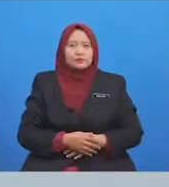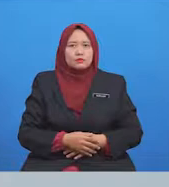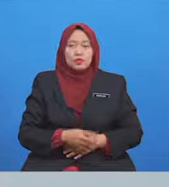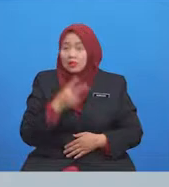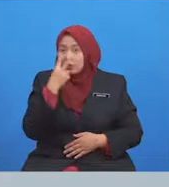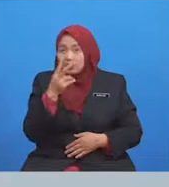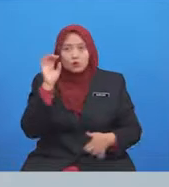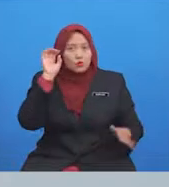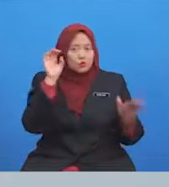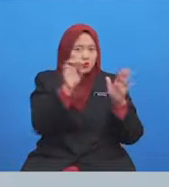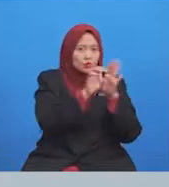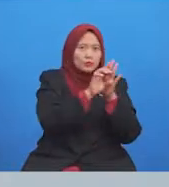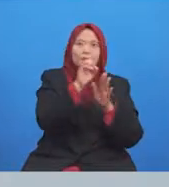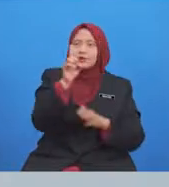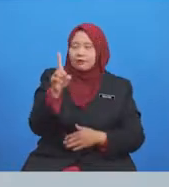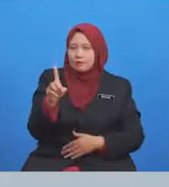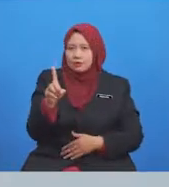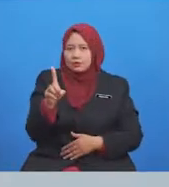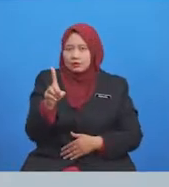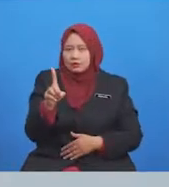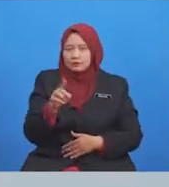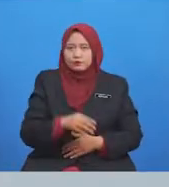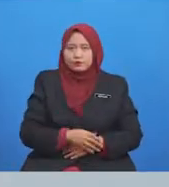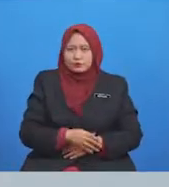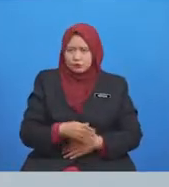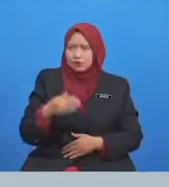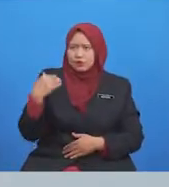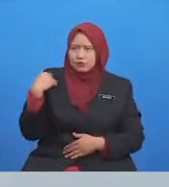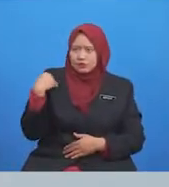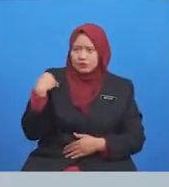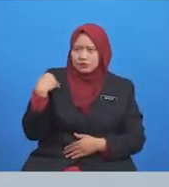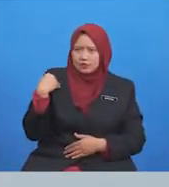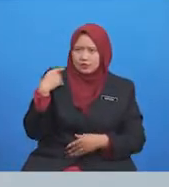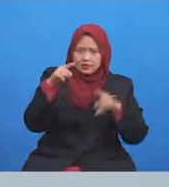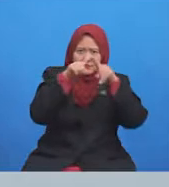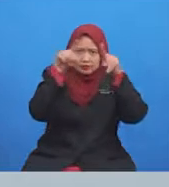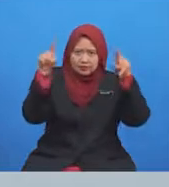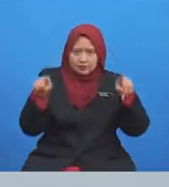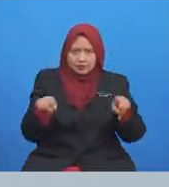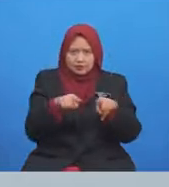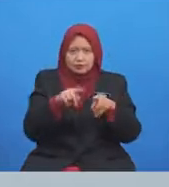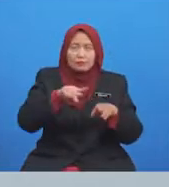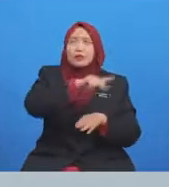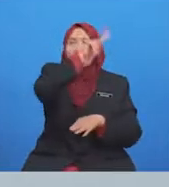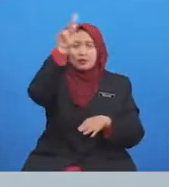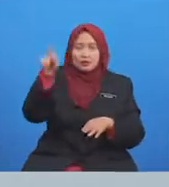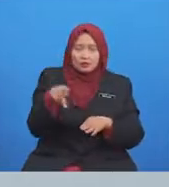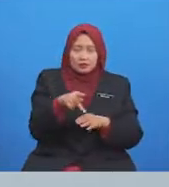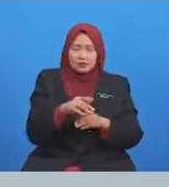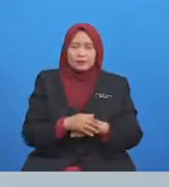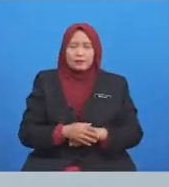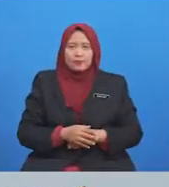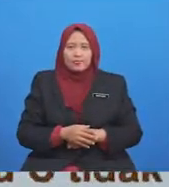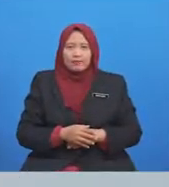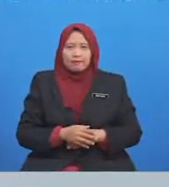satu. Adakah rajah ini sisi 4 kitaran? Ya,